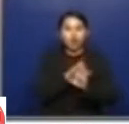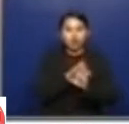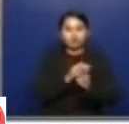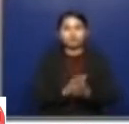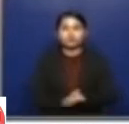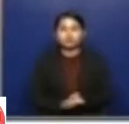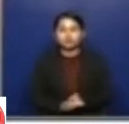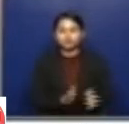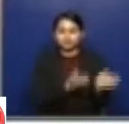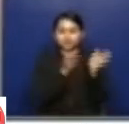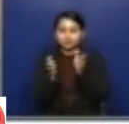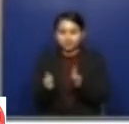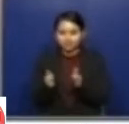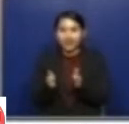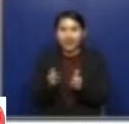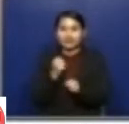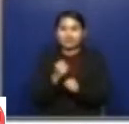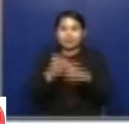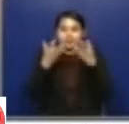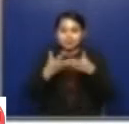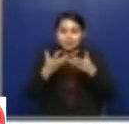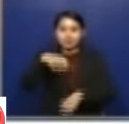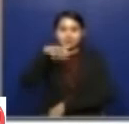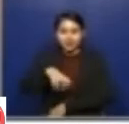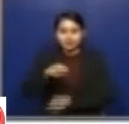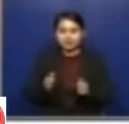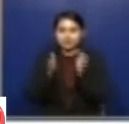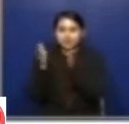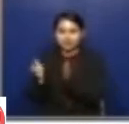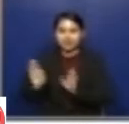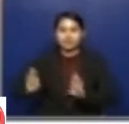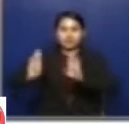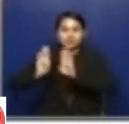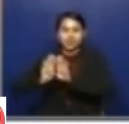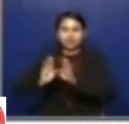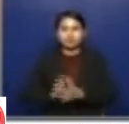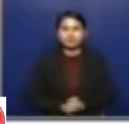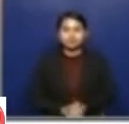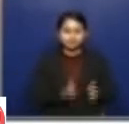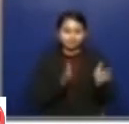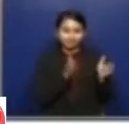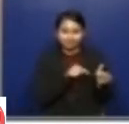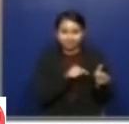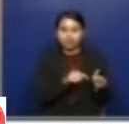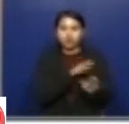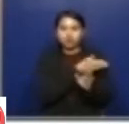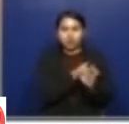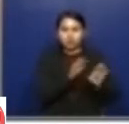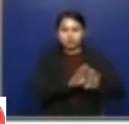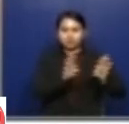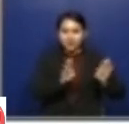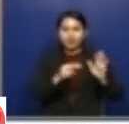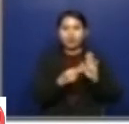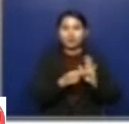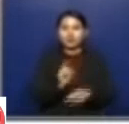หว่างสร้างและทำเหมืองก้อนสุดท้ายก็คือระยะหลังปิดเหมืองสำหรับก้อนแรกระยะก่อนเปิดเหมืองนะเป็นช่ว